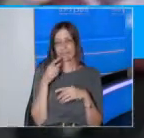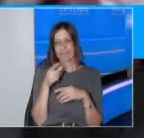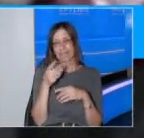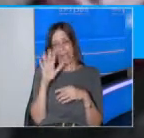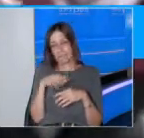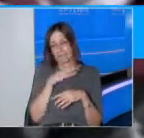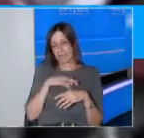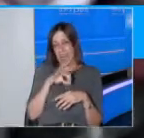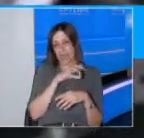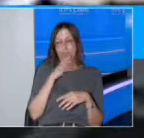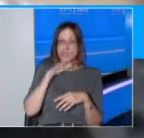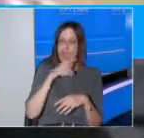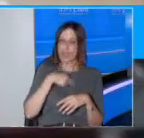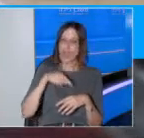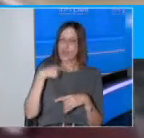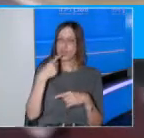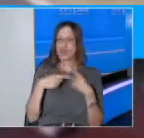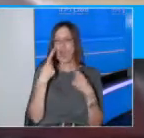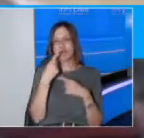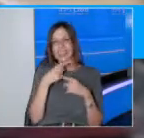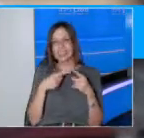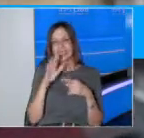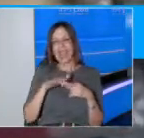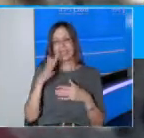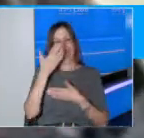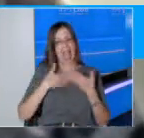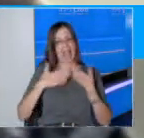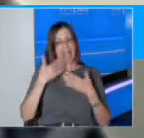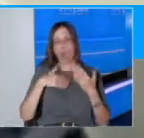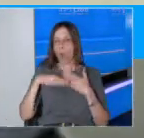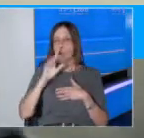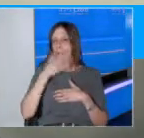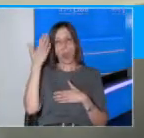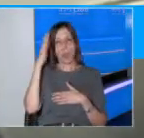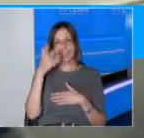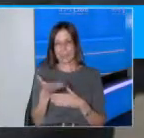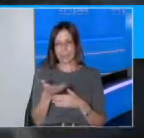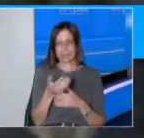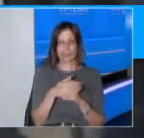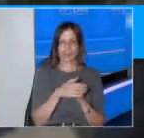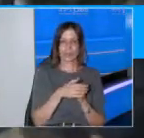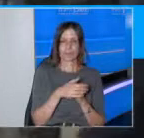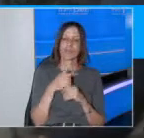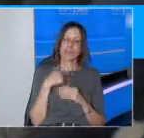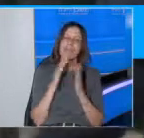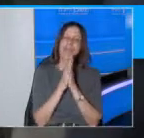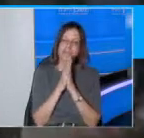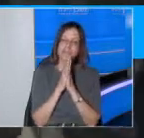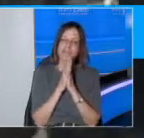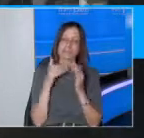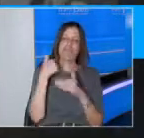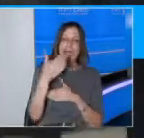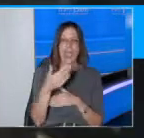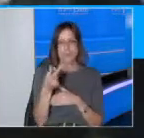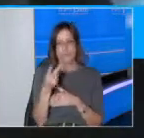גם בשבילנו, אפילו אנחנו, דור אחד וחצי, ילדי העלייה, רובנו לא מכירים אותה. ואני מקווה שלפחות אחרי